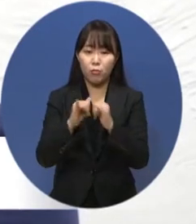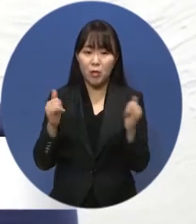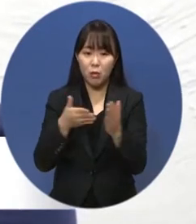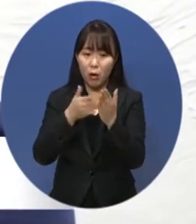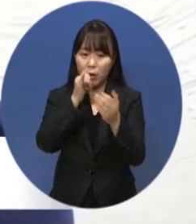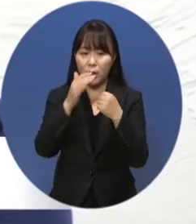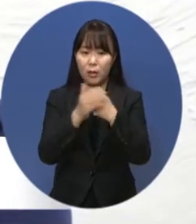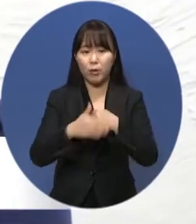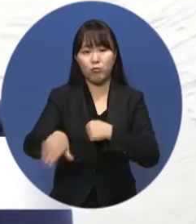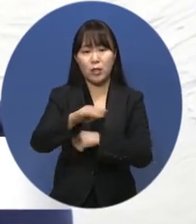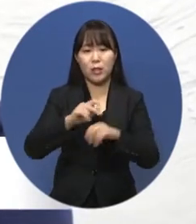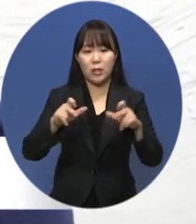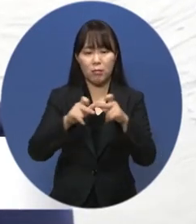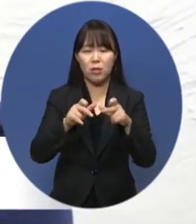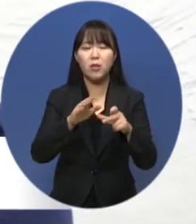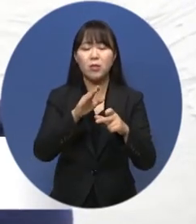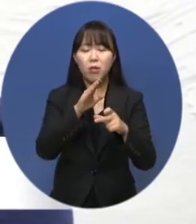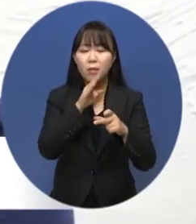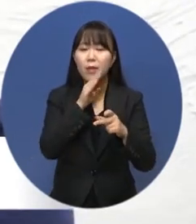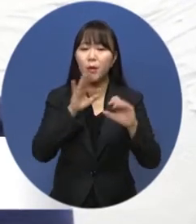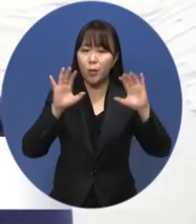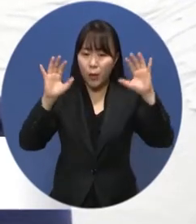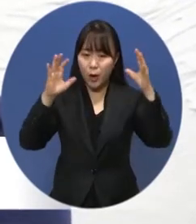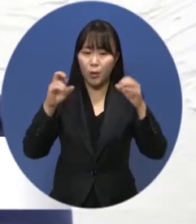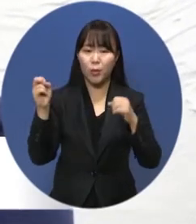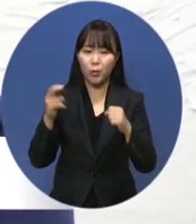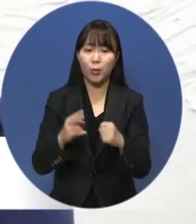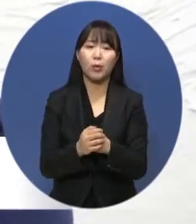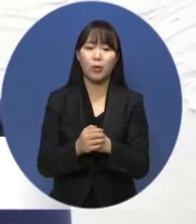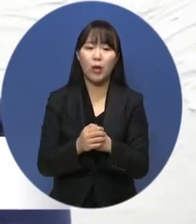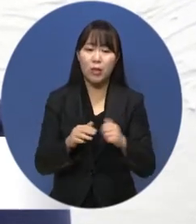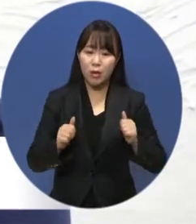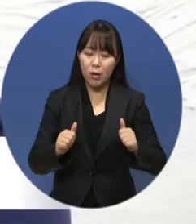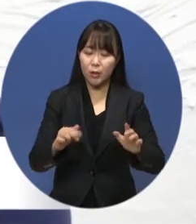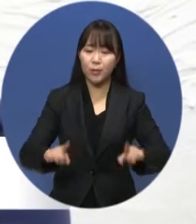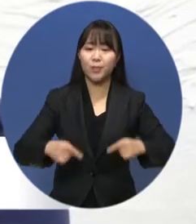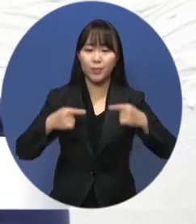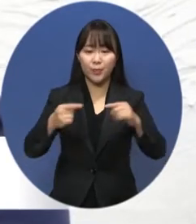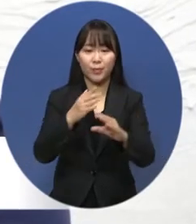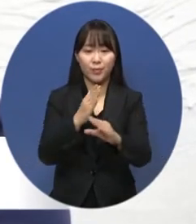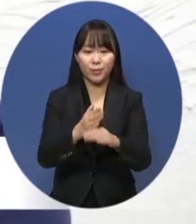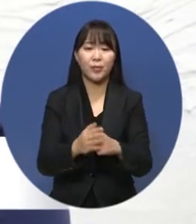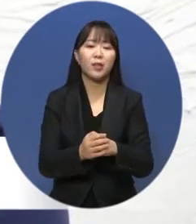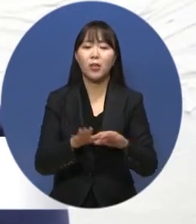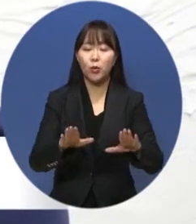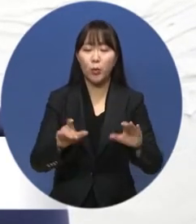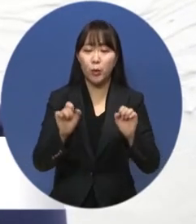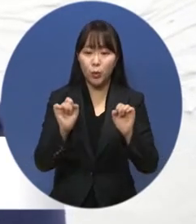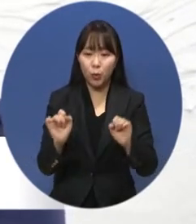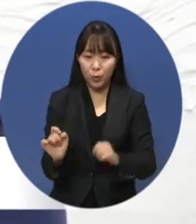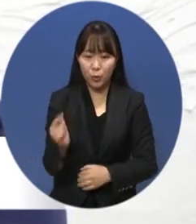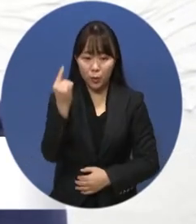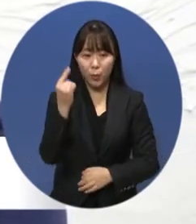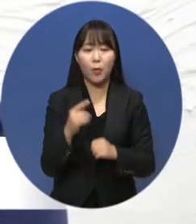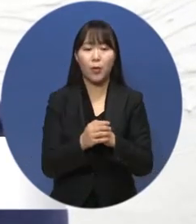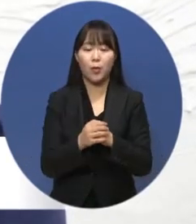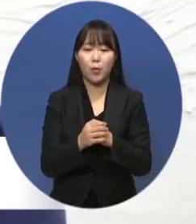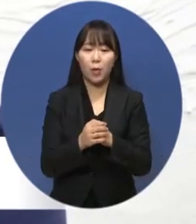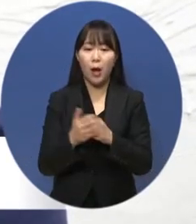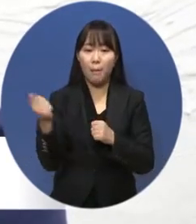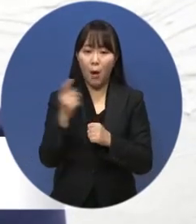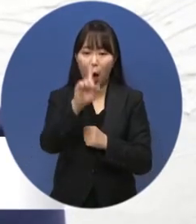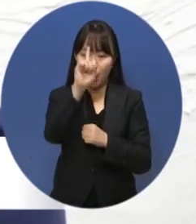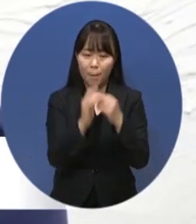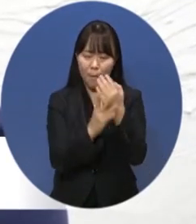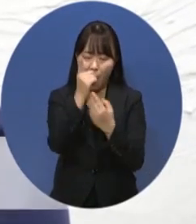장애인들은 정말로 너무 하느라고 열심히 일 동참하고 있습니다 꼭 2분께 바이 방송이